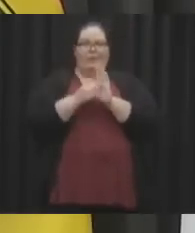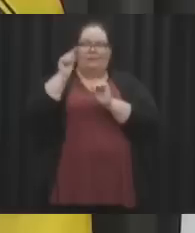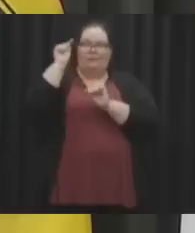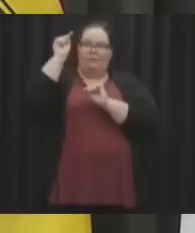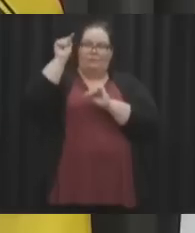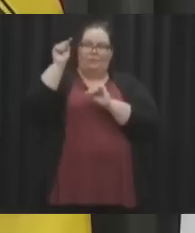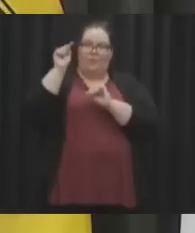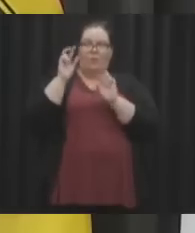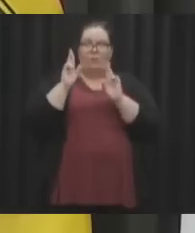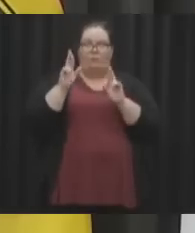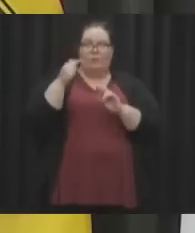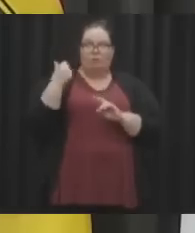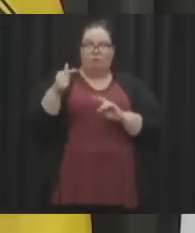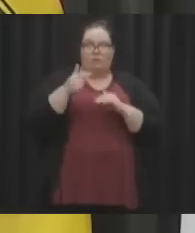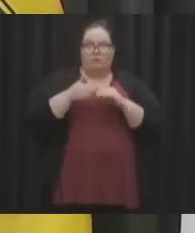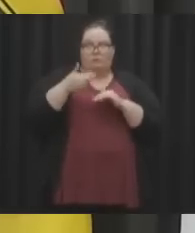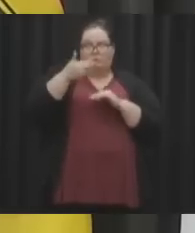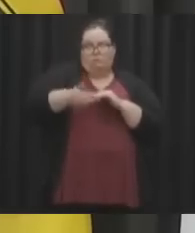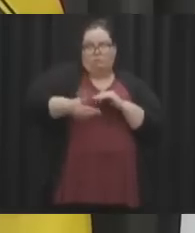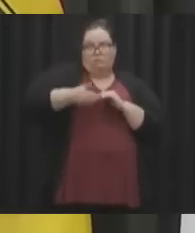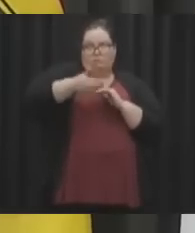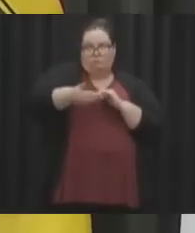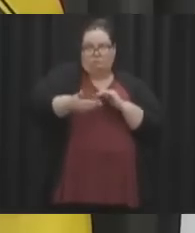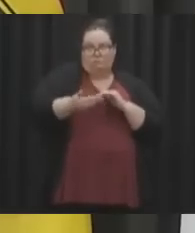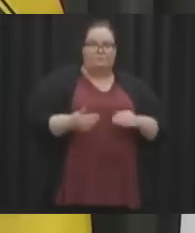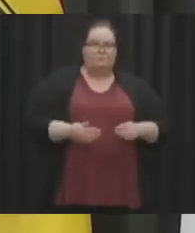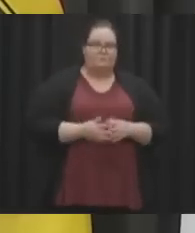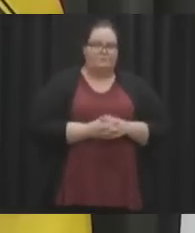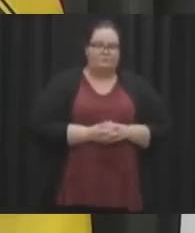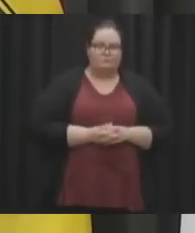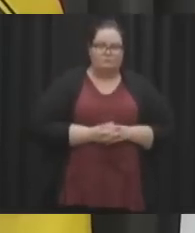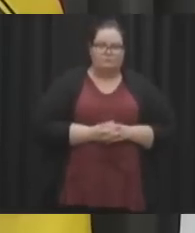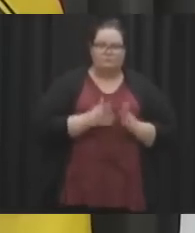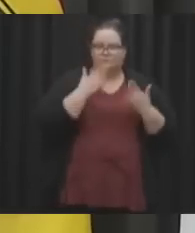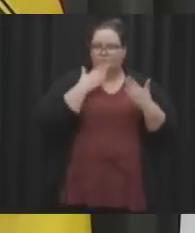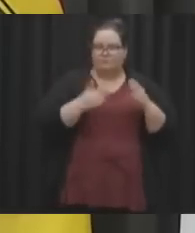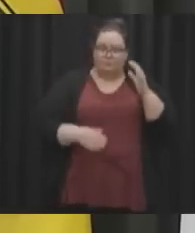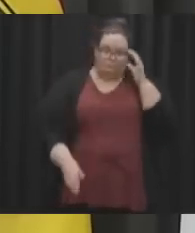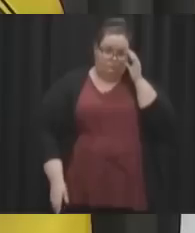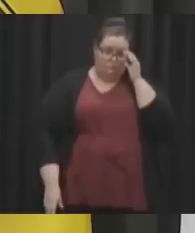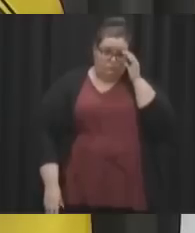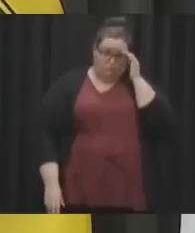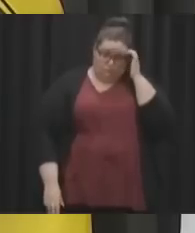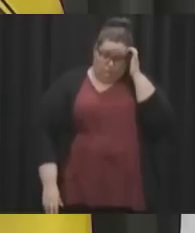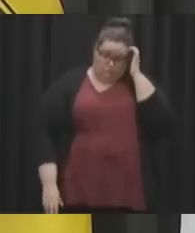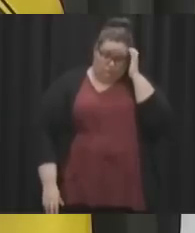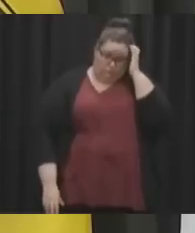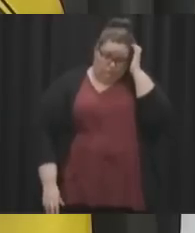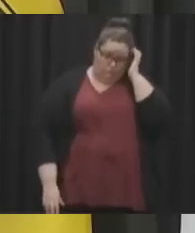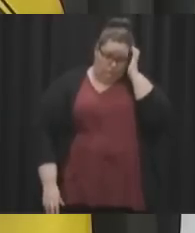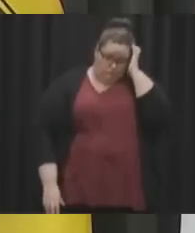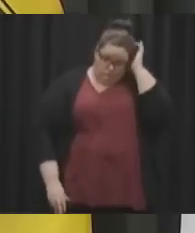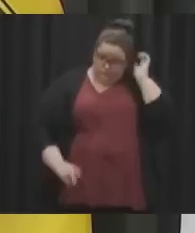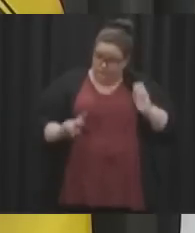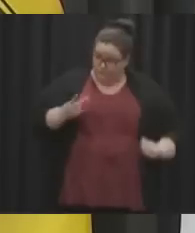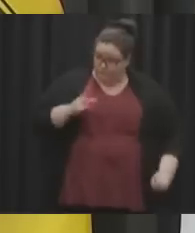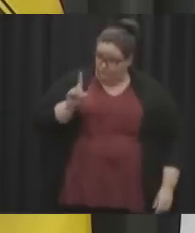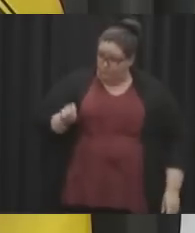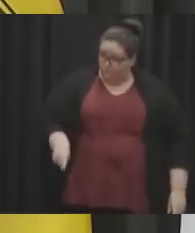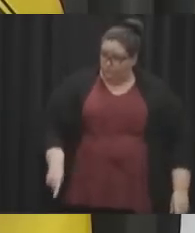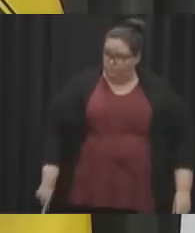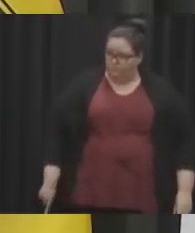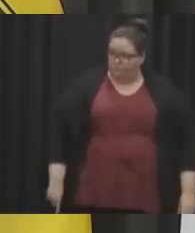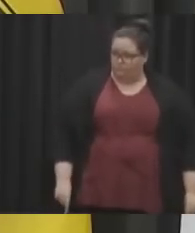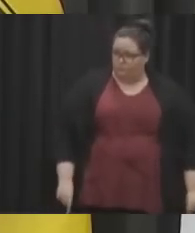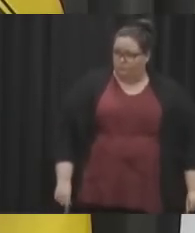et quelles sont les mesures supplémentaires que les parents doivent prendre? Quand les écoles sont ouvertes, les écoles sont ouvertes. Et on va